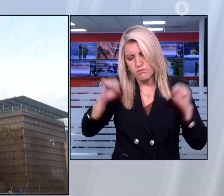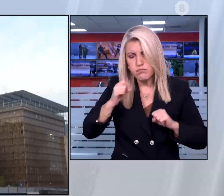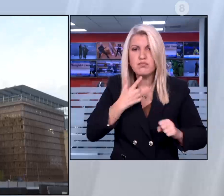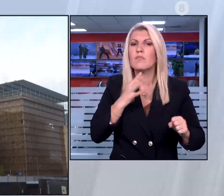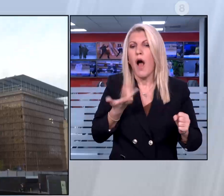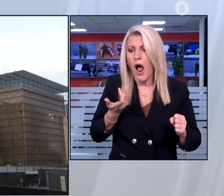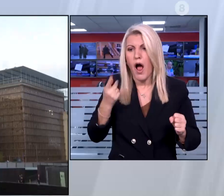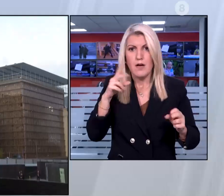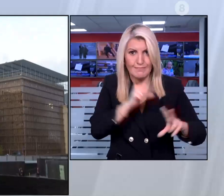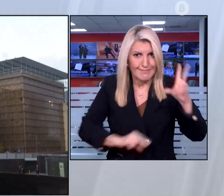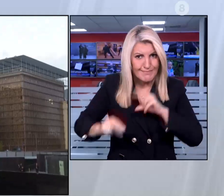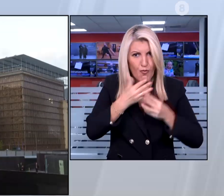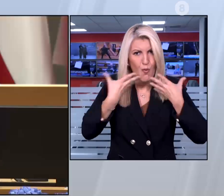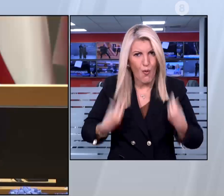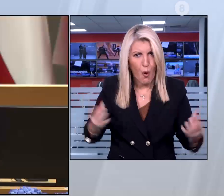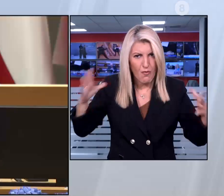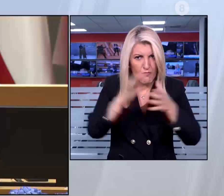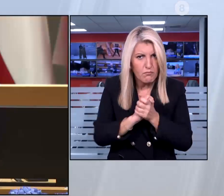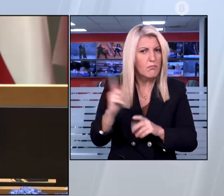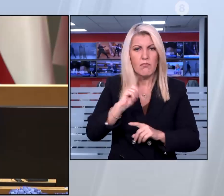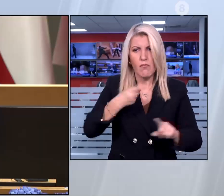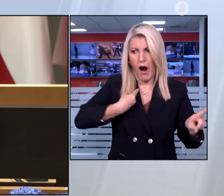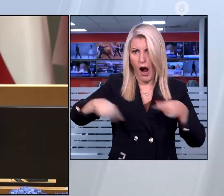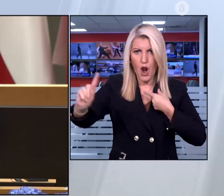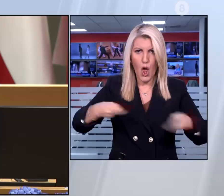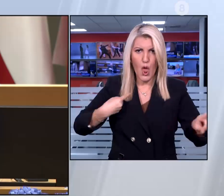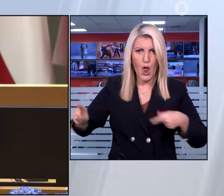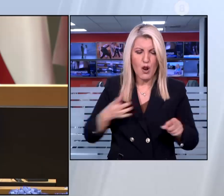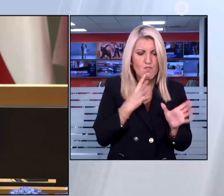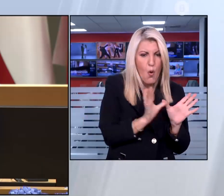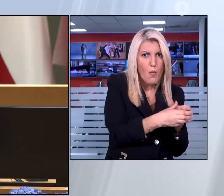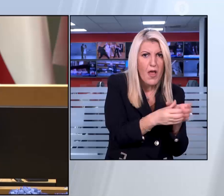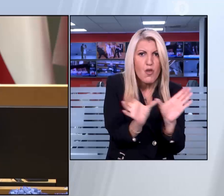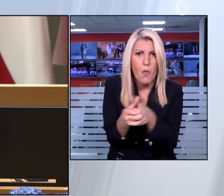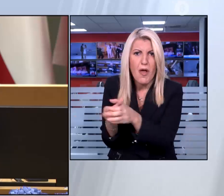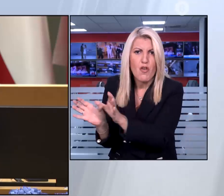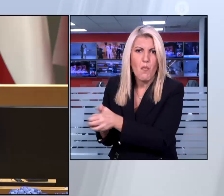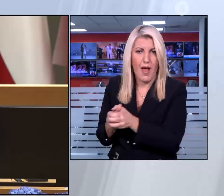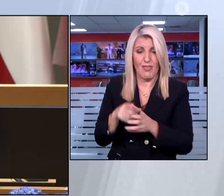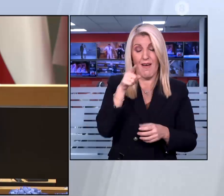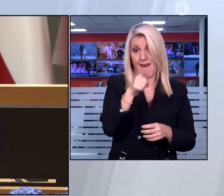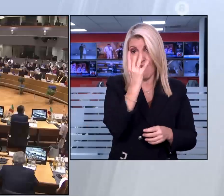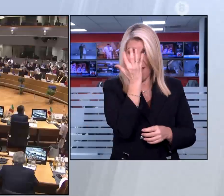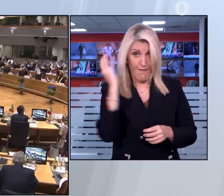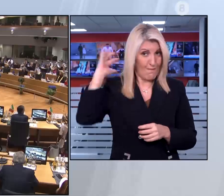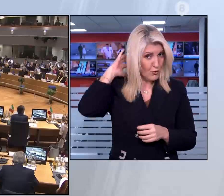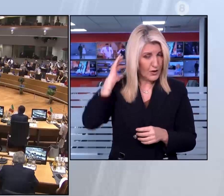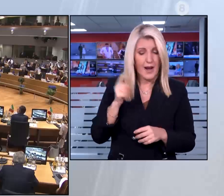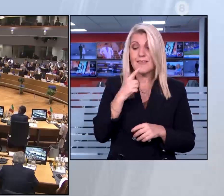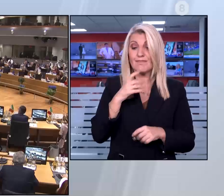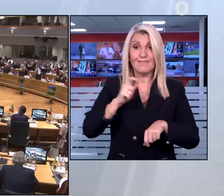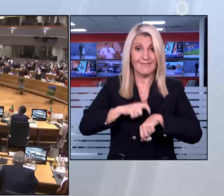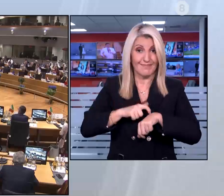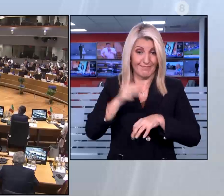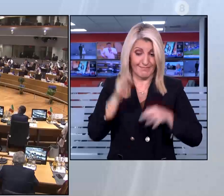σε στρατόπεδα ανάλογα με τα συμφέροντά τους. Η πρόεδρος της Κομισιόν, Ούρσουλα Φοντερ Λάιεν, είχε τονίσει πριν την έναρξη της Συνόδου πως το